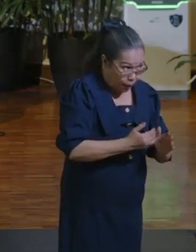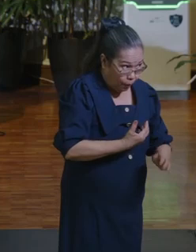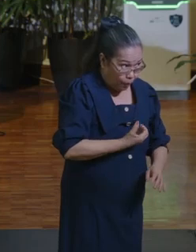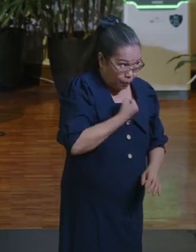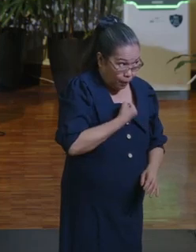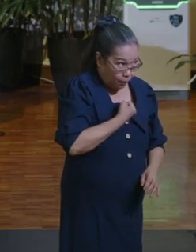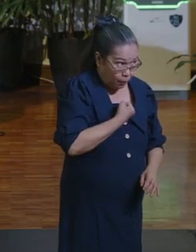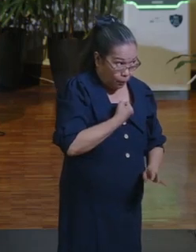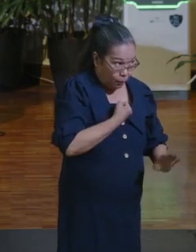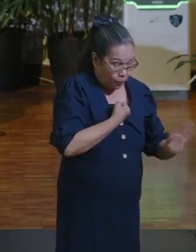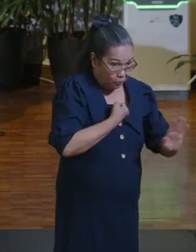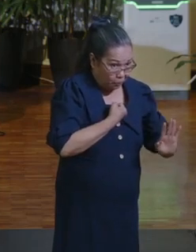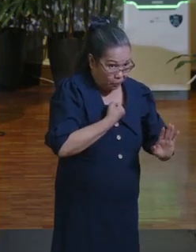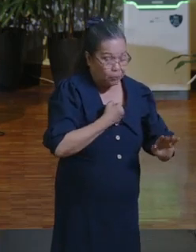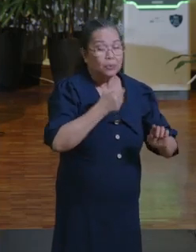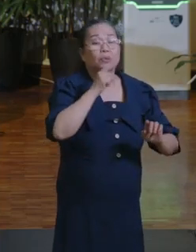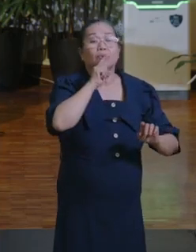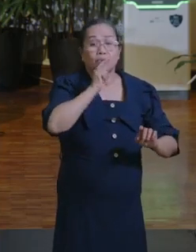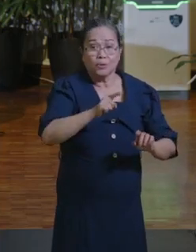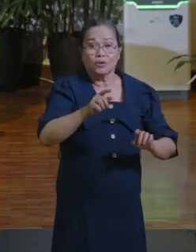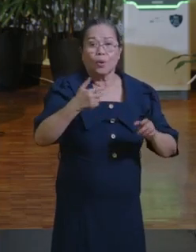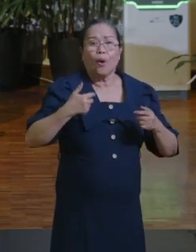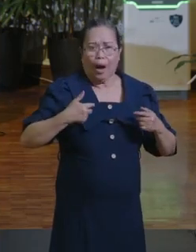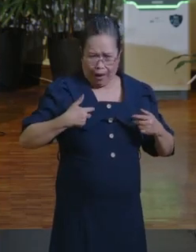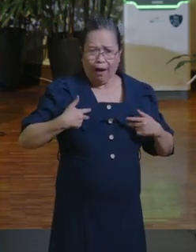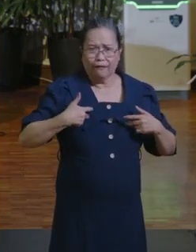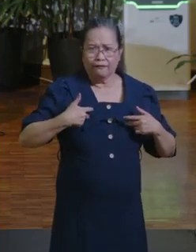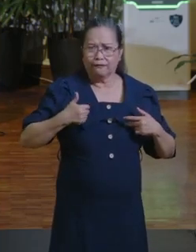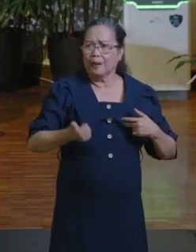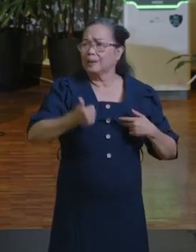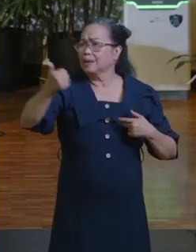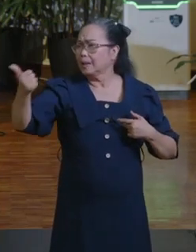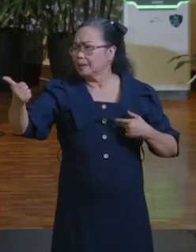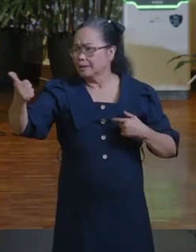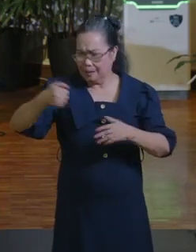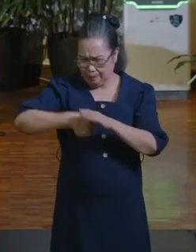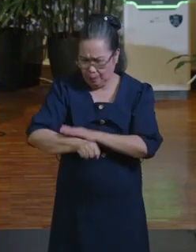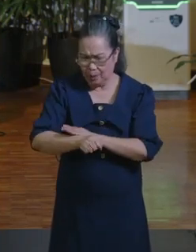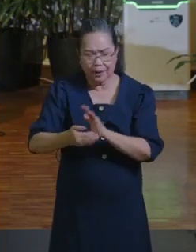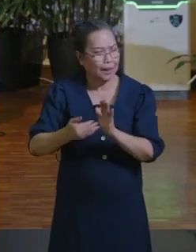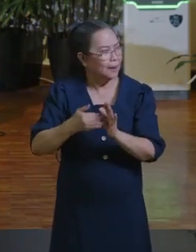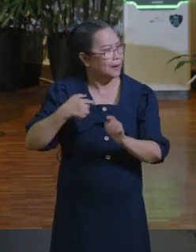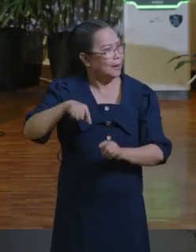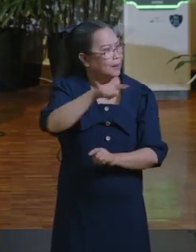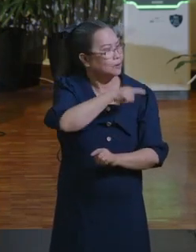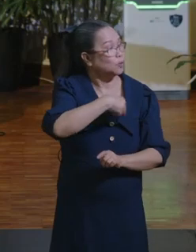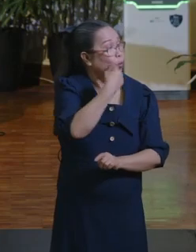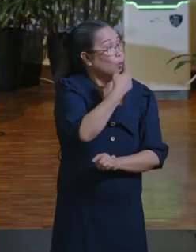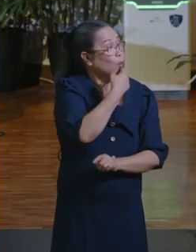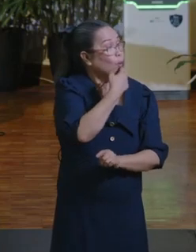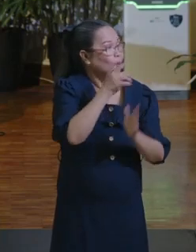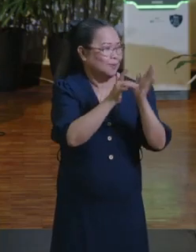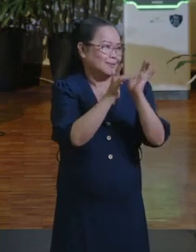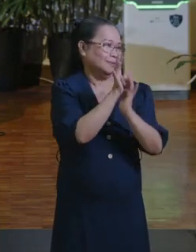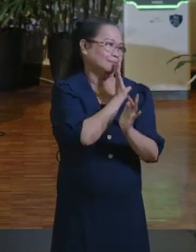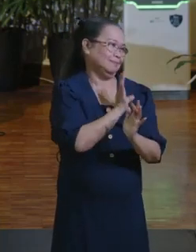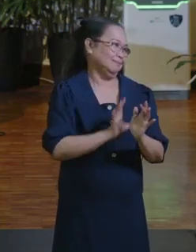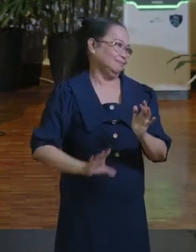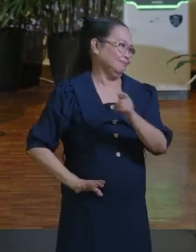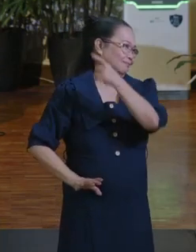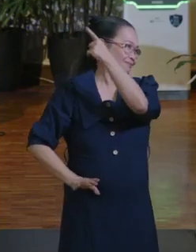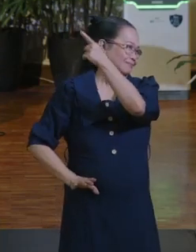sarili. Merong ibang magbo-born again sa atin, at yun ay ang ating Diyos na mahabagin sa